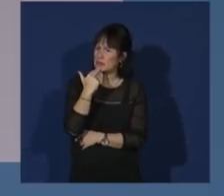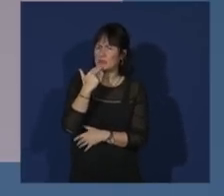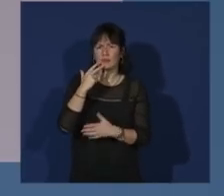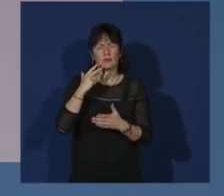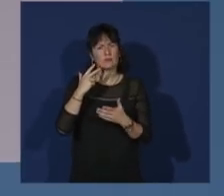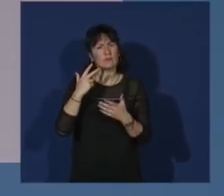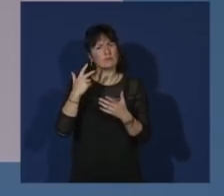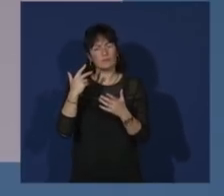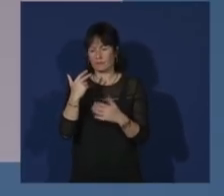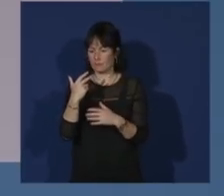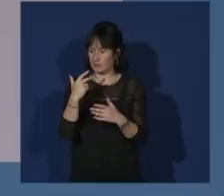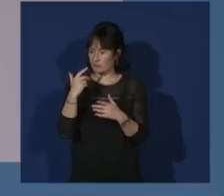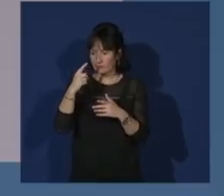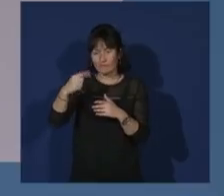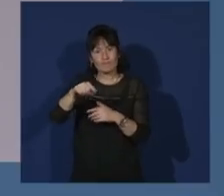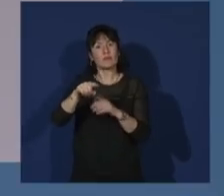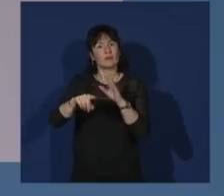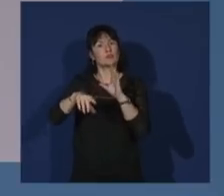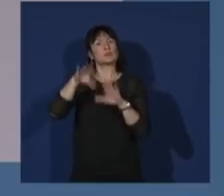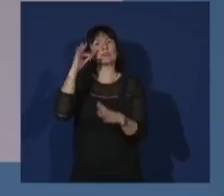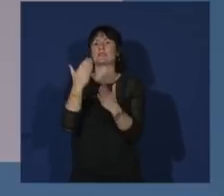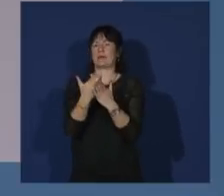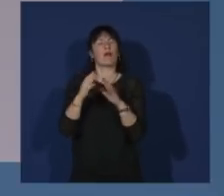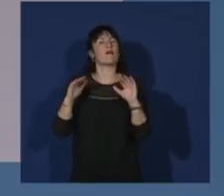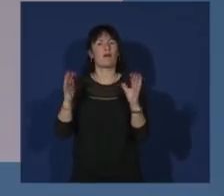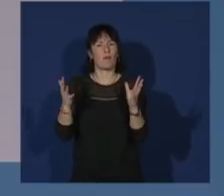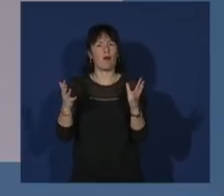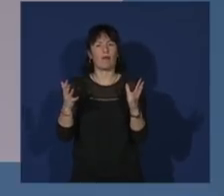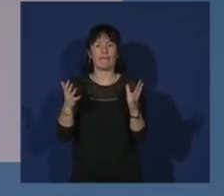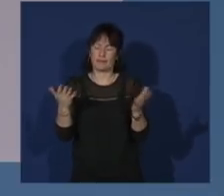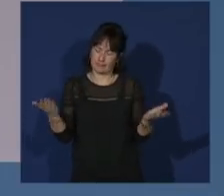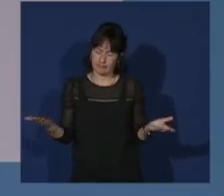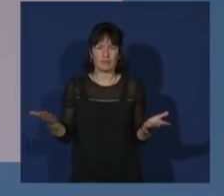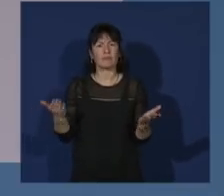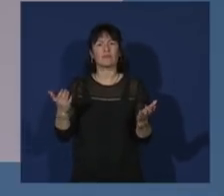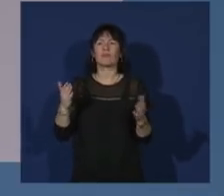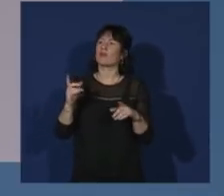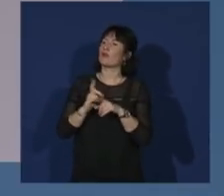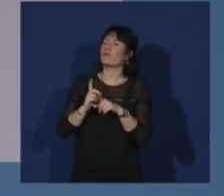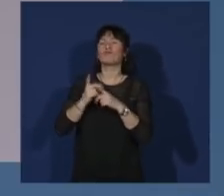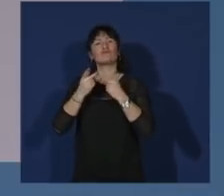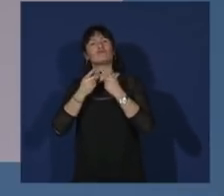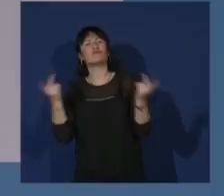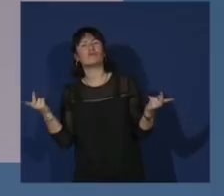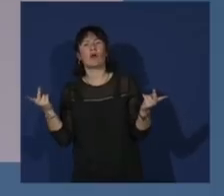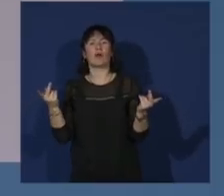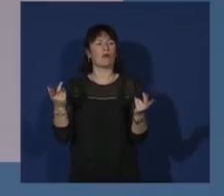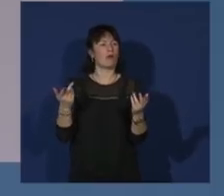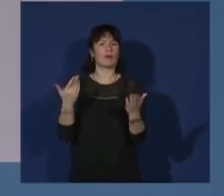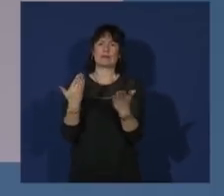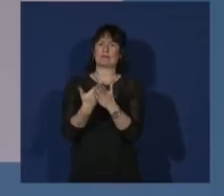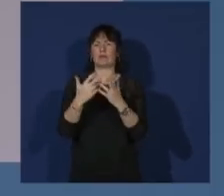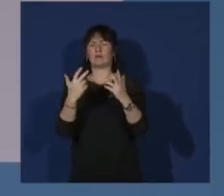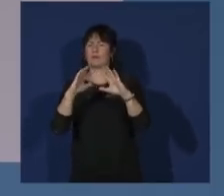soit choisi par les électeurs, alors nous ne devrons pas nous contenter d'annoncer un grand montant sans dire quelles